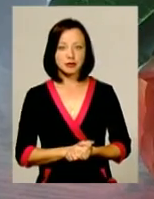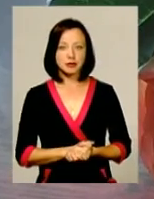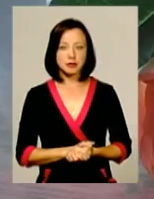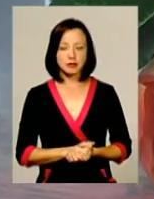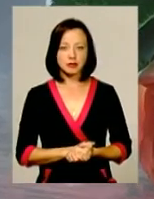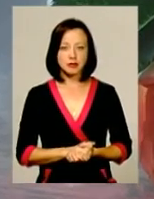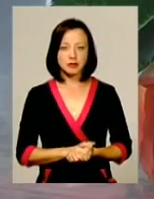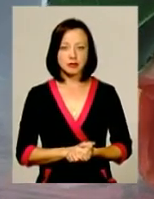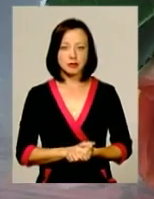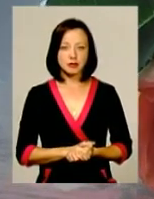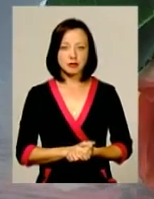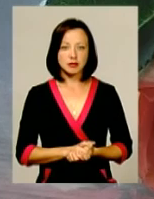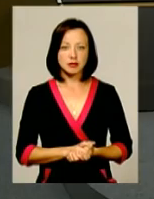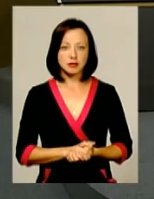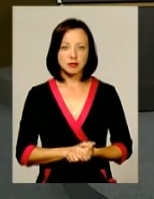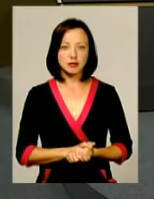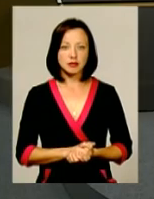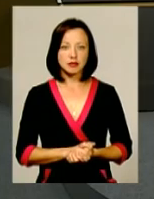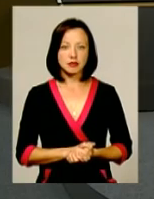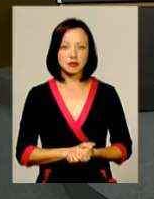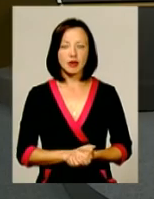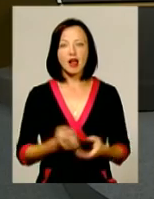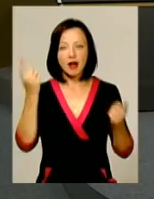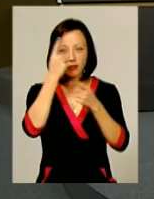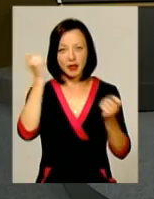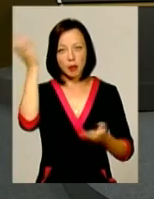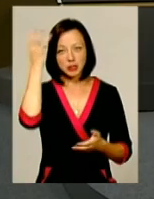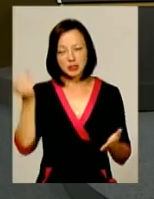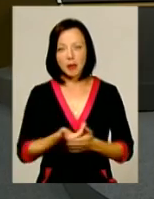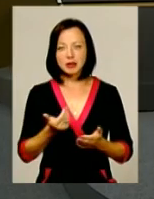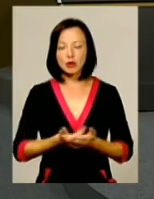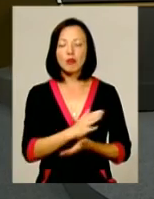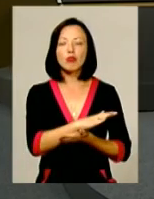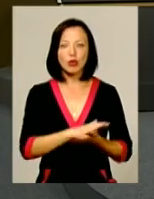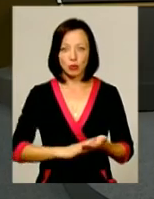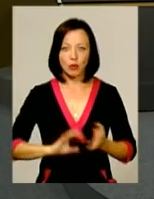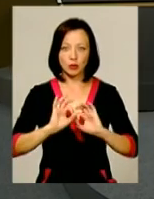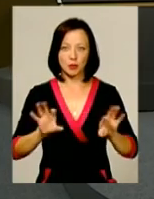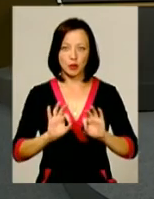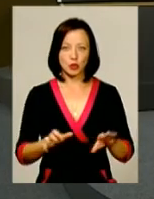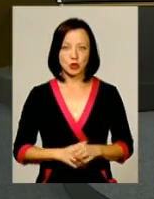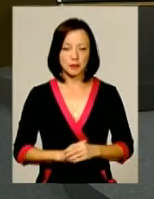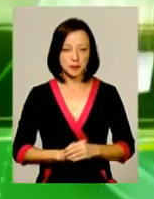для інформаційного випуску. В ефірі «Подільська панорама» і ми продовжуємо випуск.